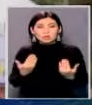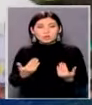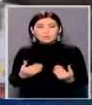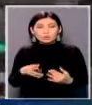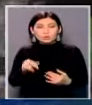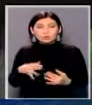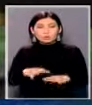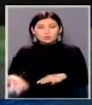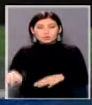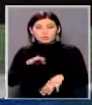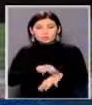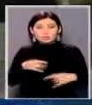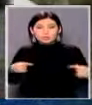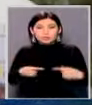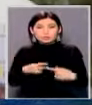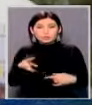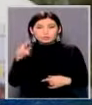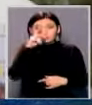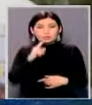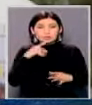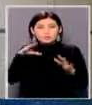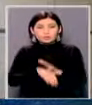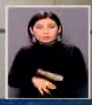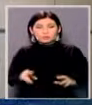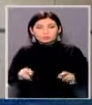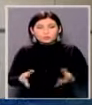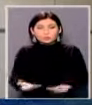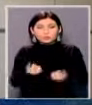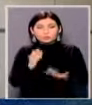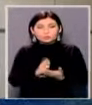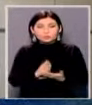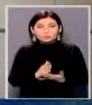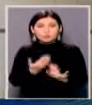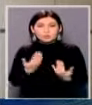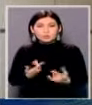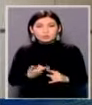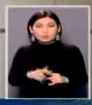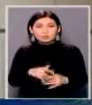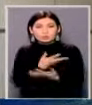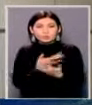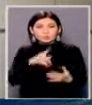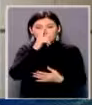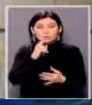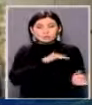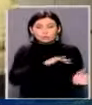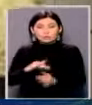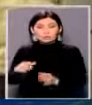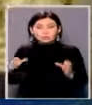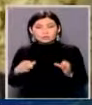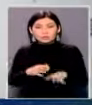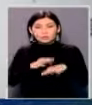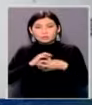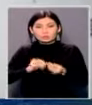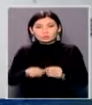Токио аймағында індетке қарсы қаңтар айында енгізілген төтенше жағдайды алып тастаған болатын. Себебі бірнеше айға созылған шара